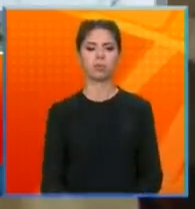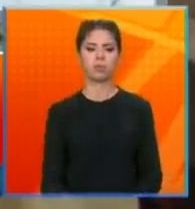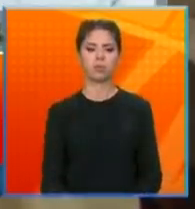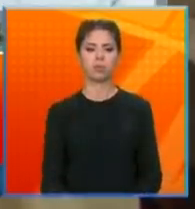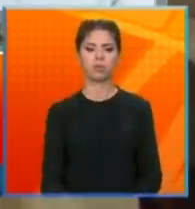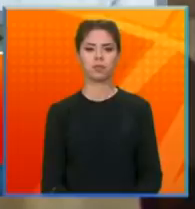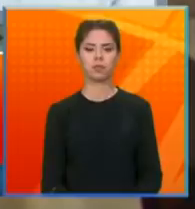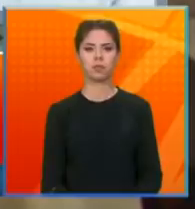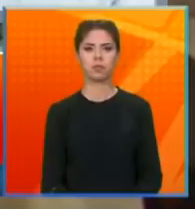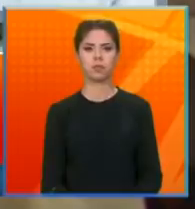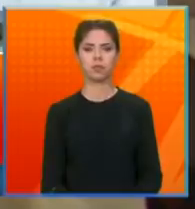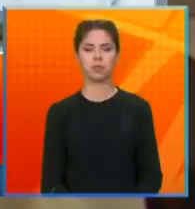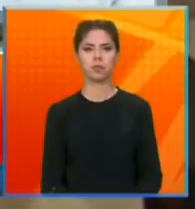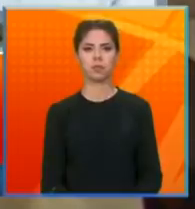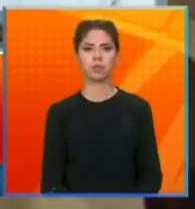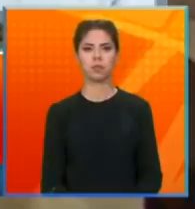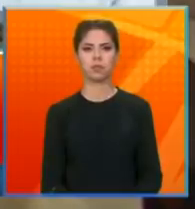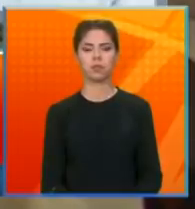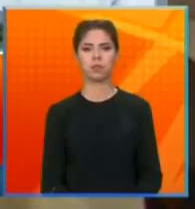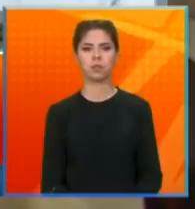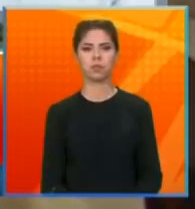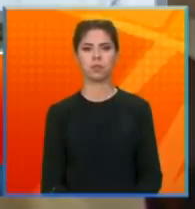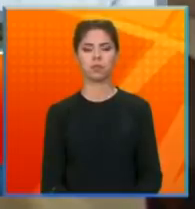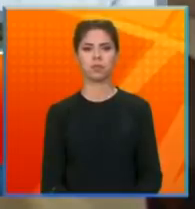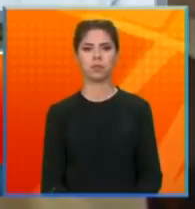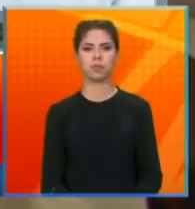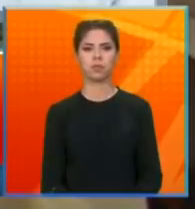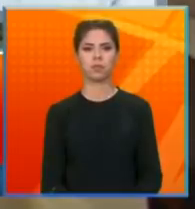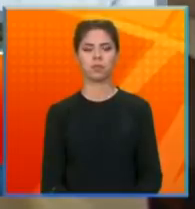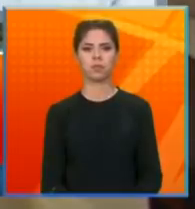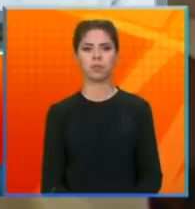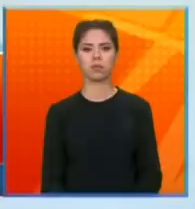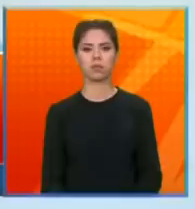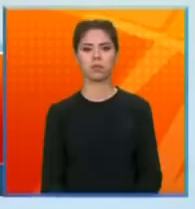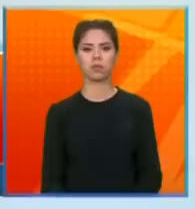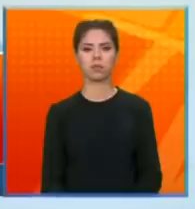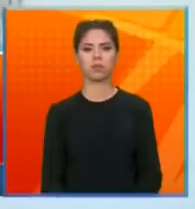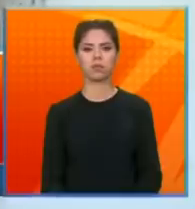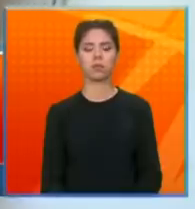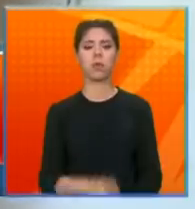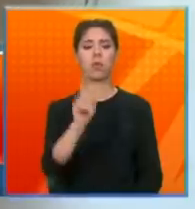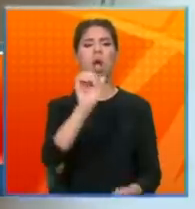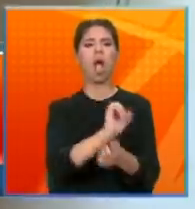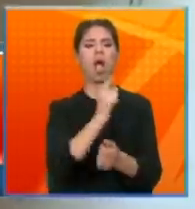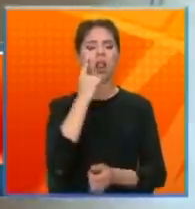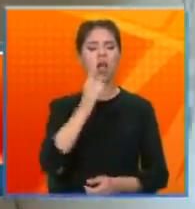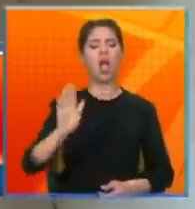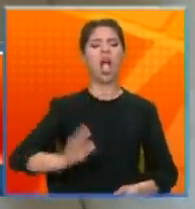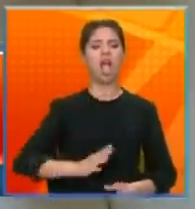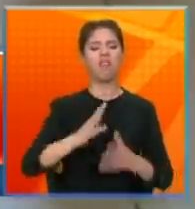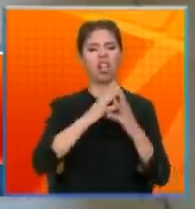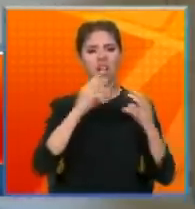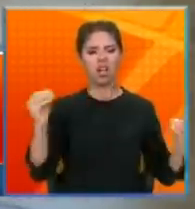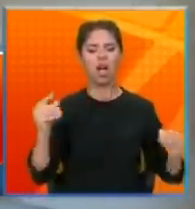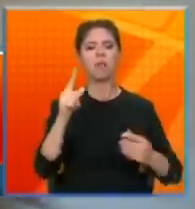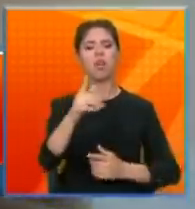defnetmeden 24 saat içerisinde adamı sarıyorlar. Bu bizim vicdanımızı sızlatıyor. Tanas ailesi evlatlarını kaybetti.